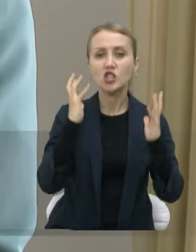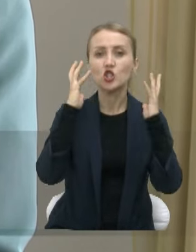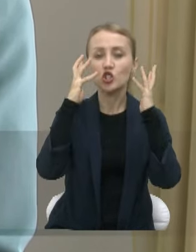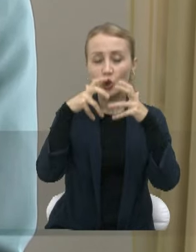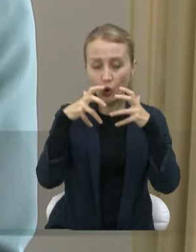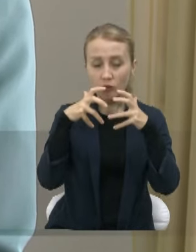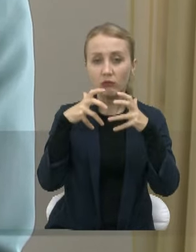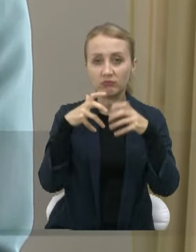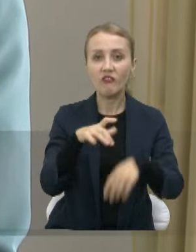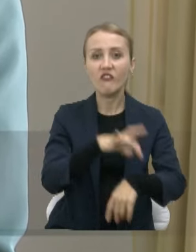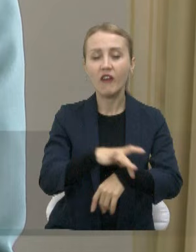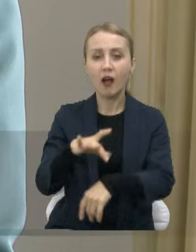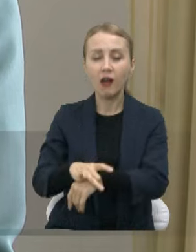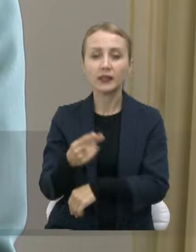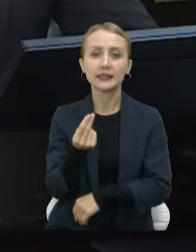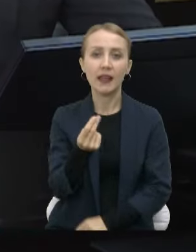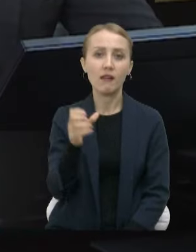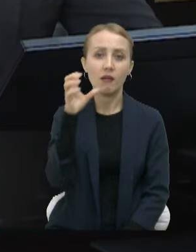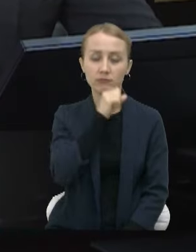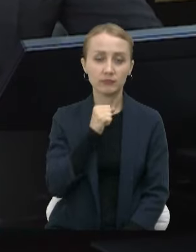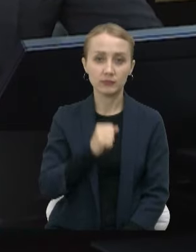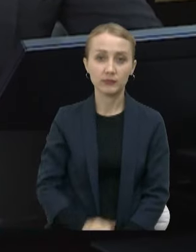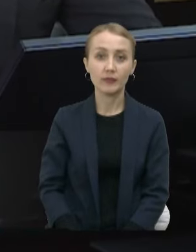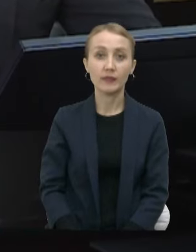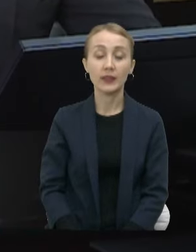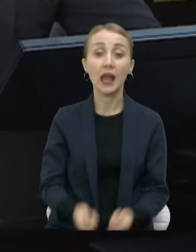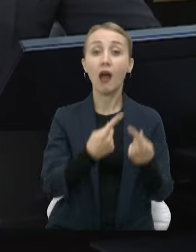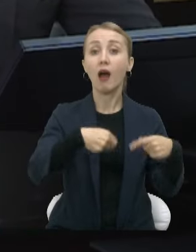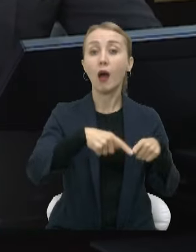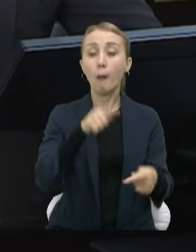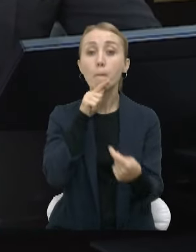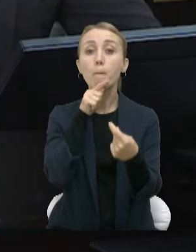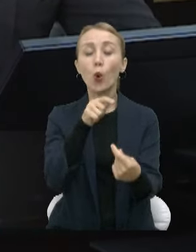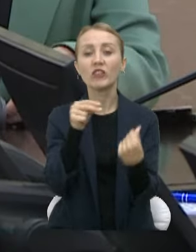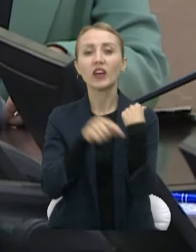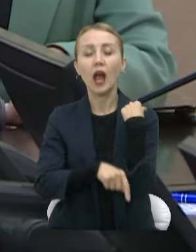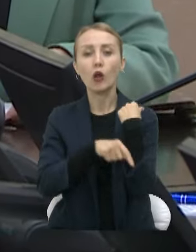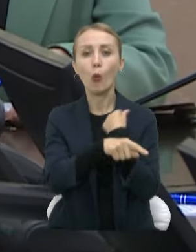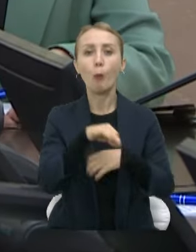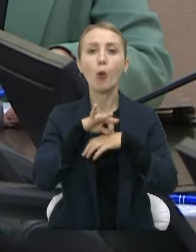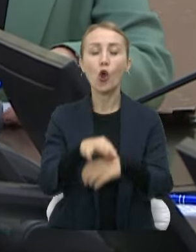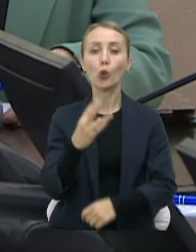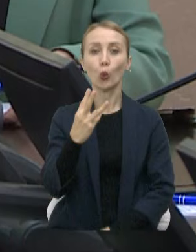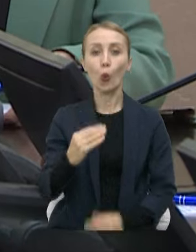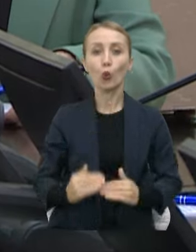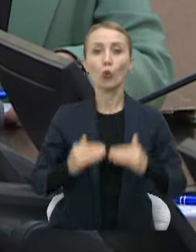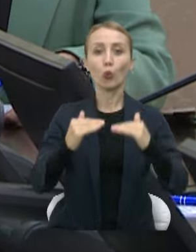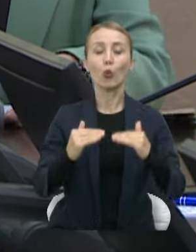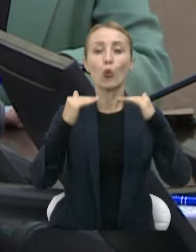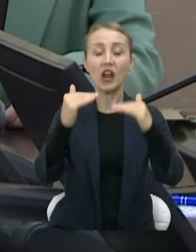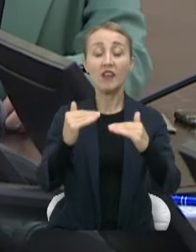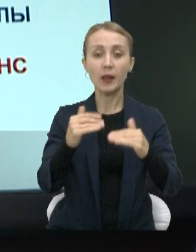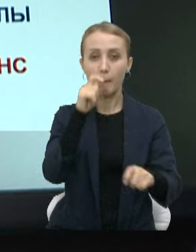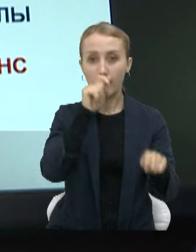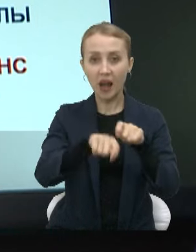факторы, способствующие хищению госсредств. Агентством по противодействию коррупции проводится трехуровневая проверка всех платежей в